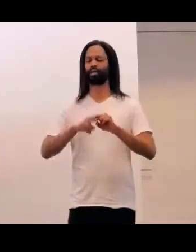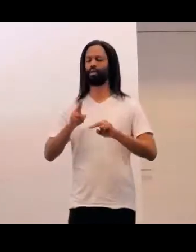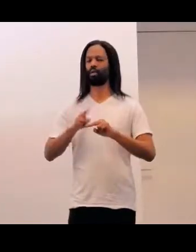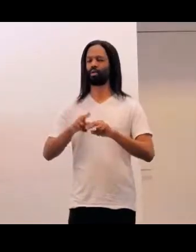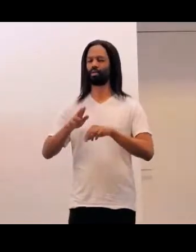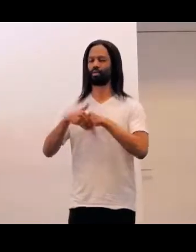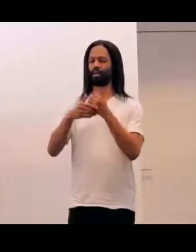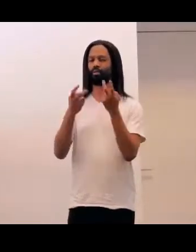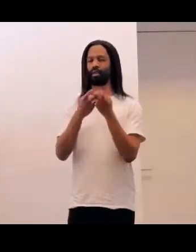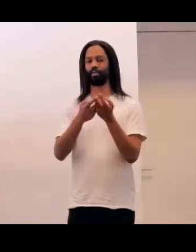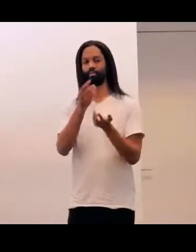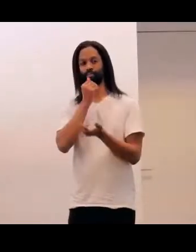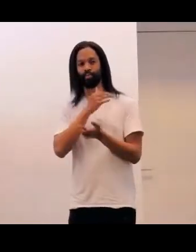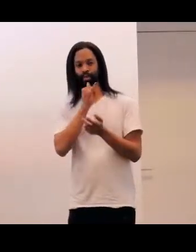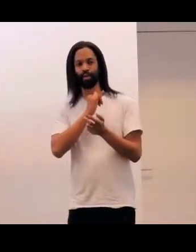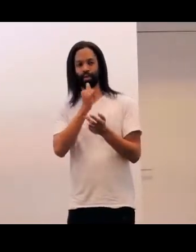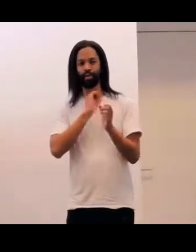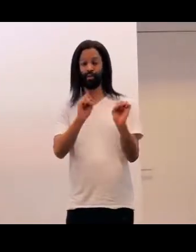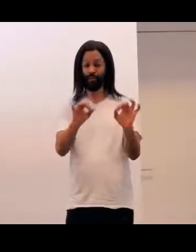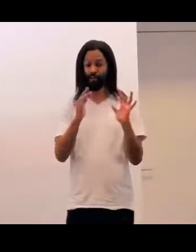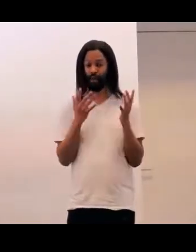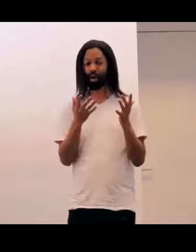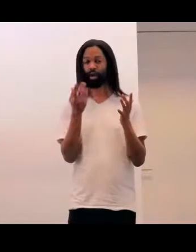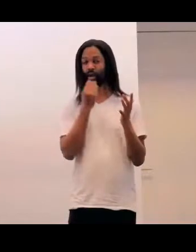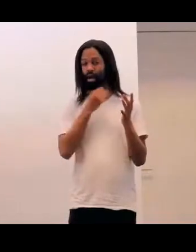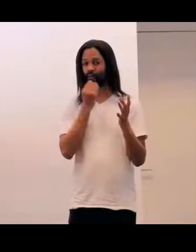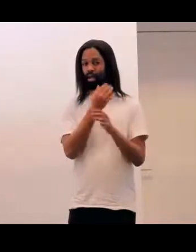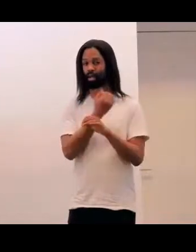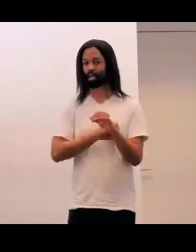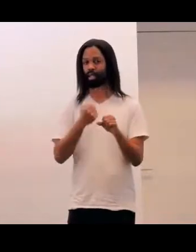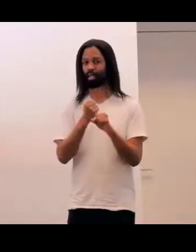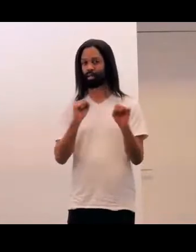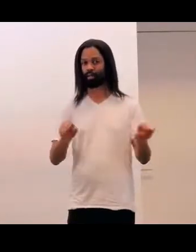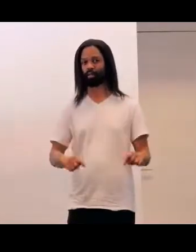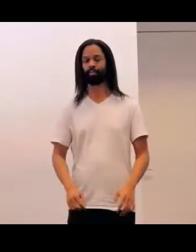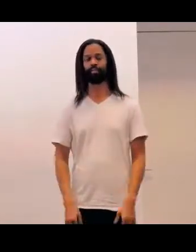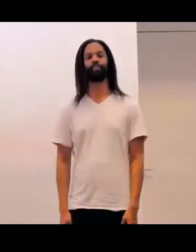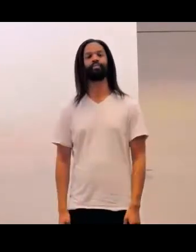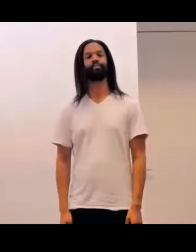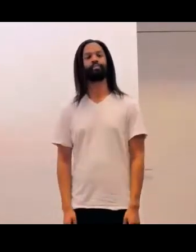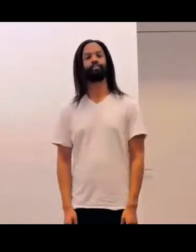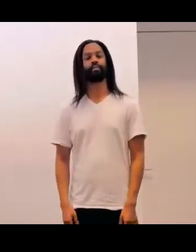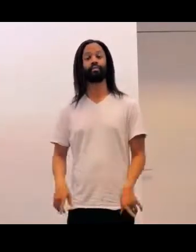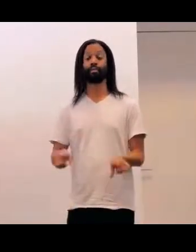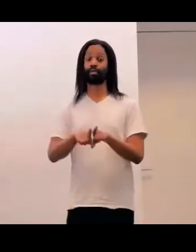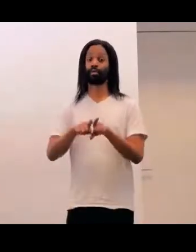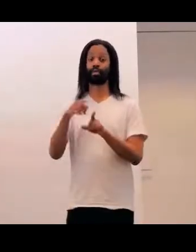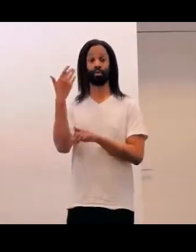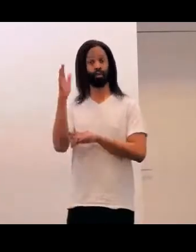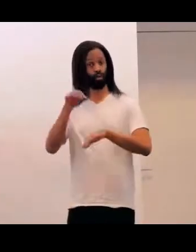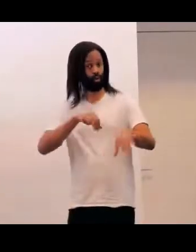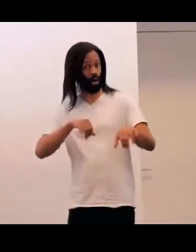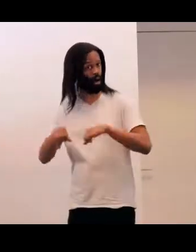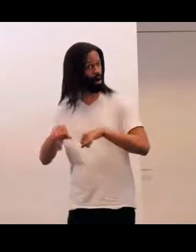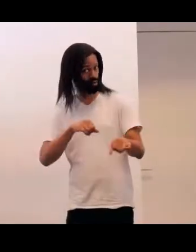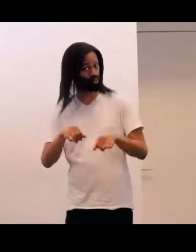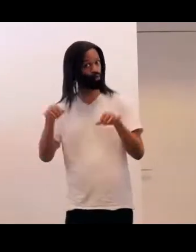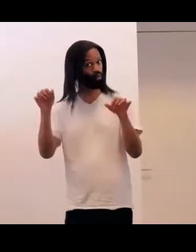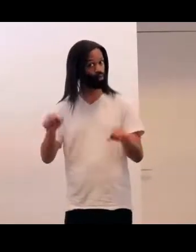de mini-forêts en hiver, d'autres actions en faveur du patrimoine arboré, avec le